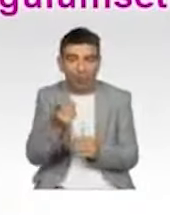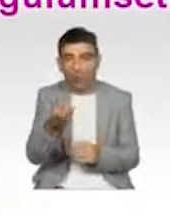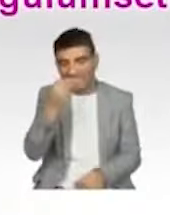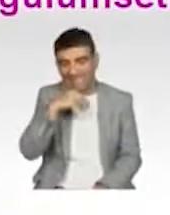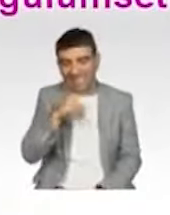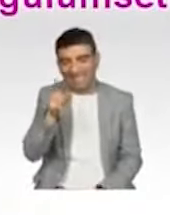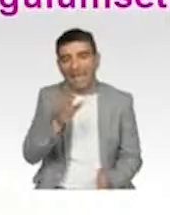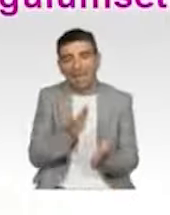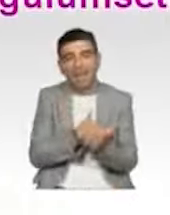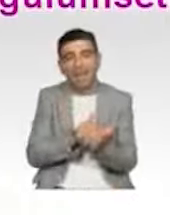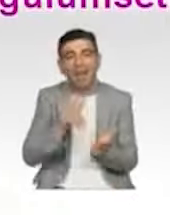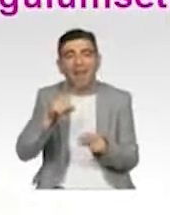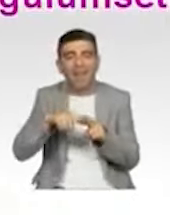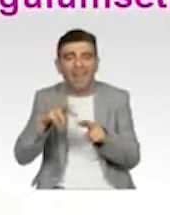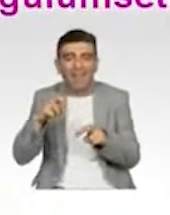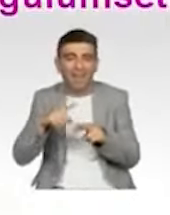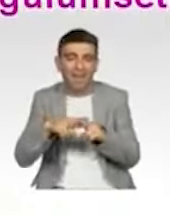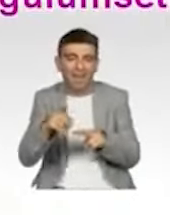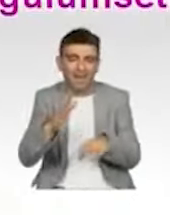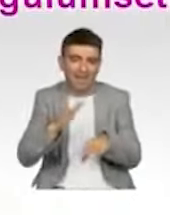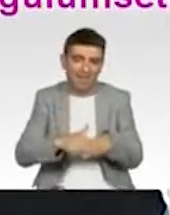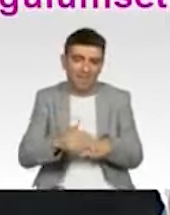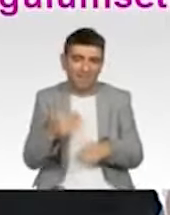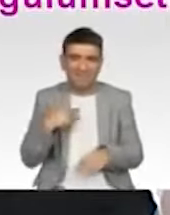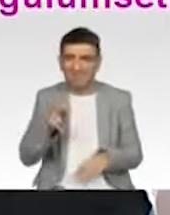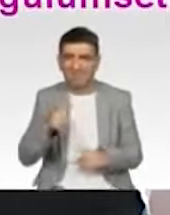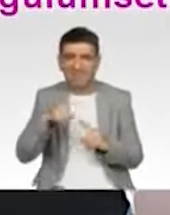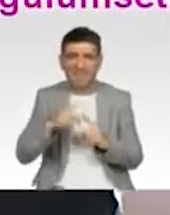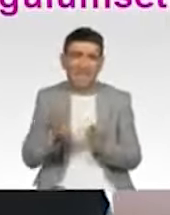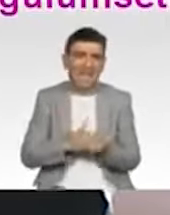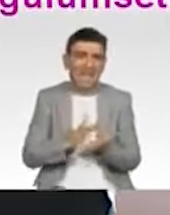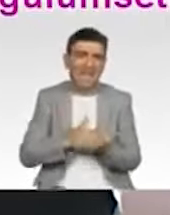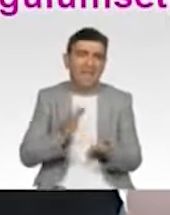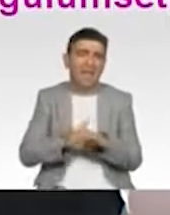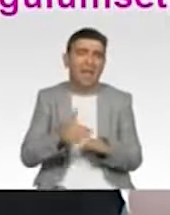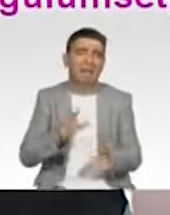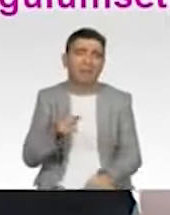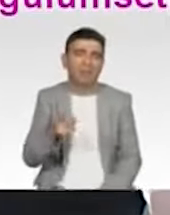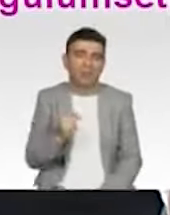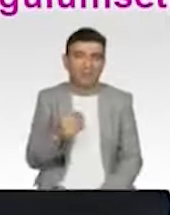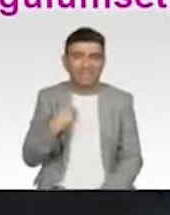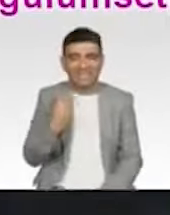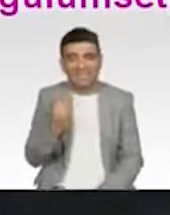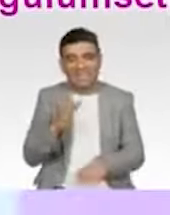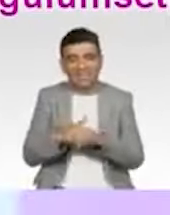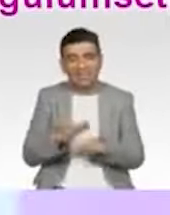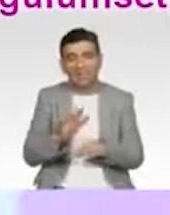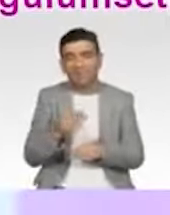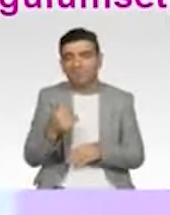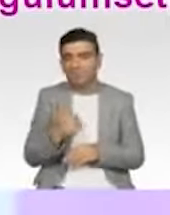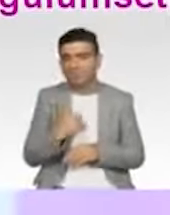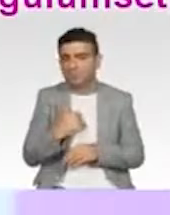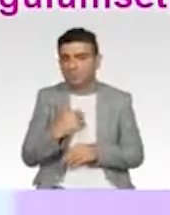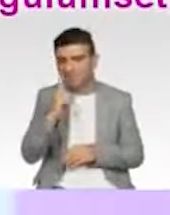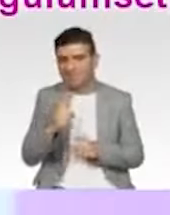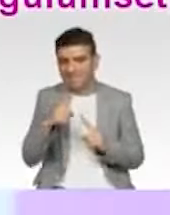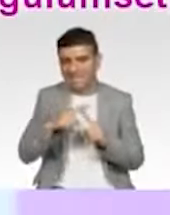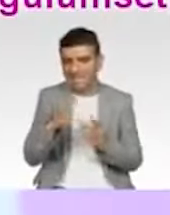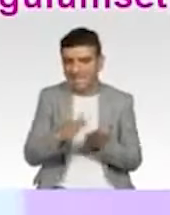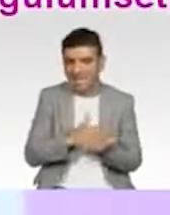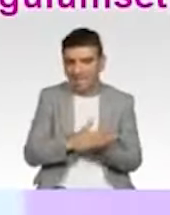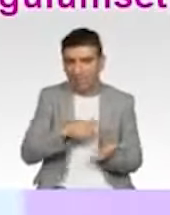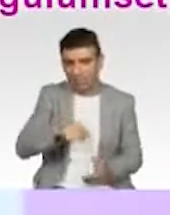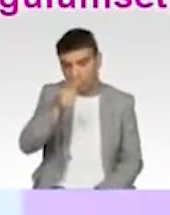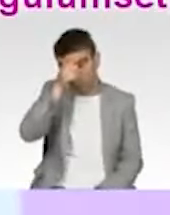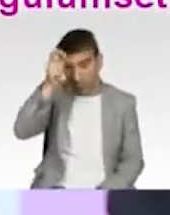yediği pilavdır, lapa yani. Lapa yapıyorlar. Böyle... Bizim gibi tabii tereyağıyla. Yani ben de çok iyi yapıyoruz anlamında değil de bizim ben yapış şeklimizde. Ben de çok fazla tereyağlı burada